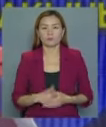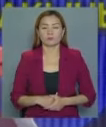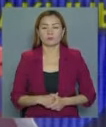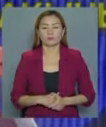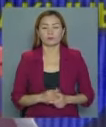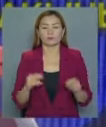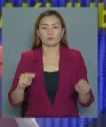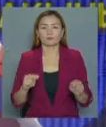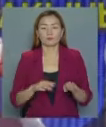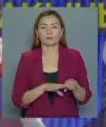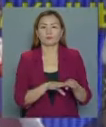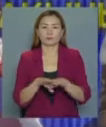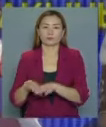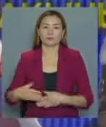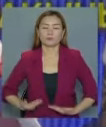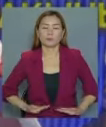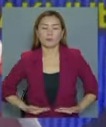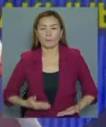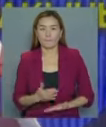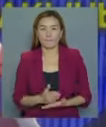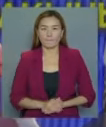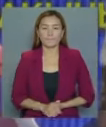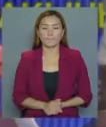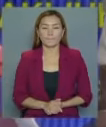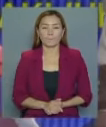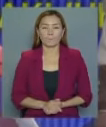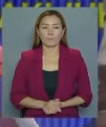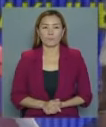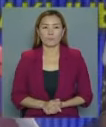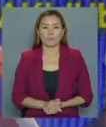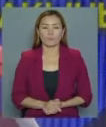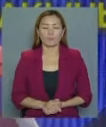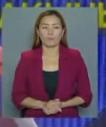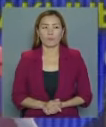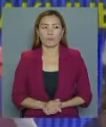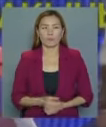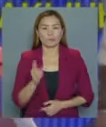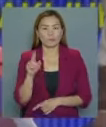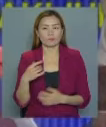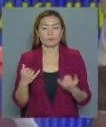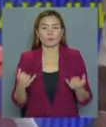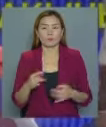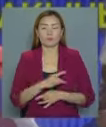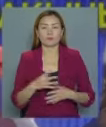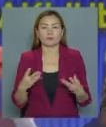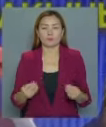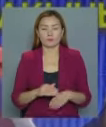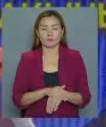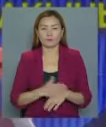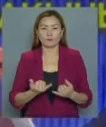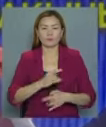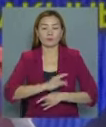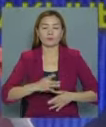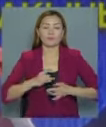тең, адил жагдай жасалган. Мине сонун бири десек де болот. Элибиздеги